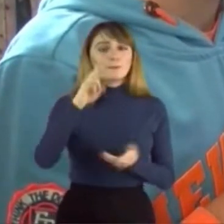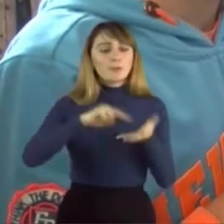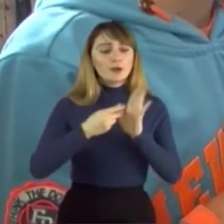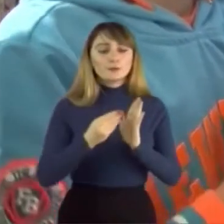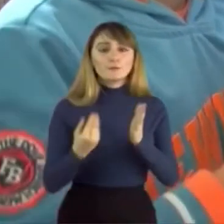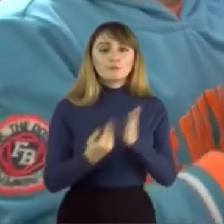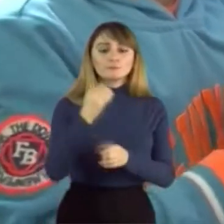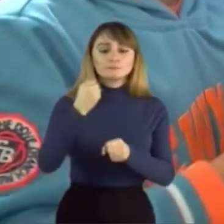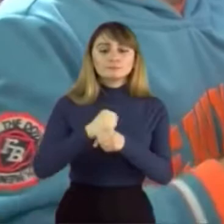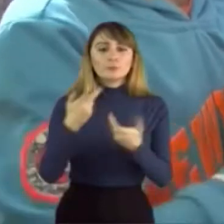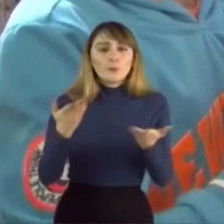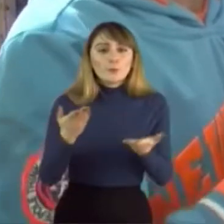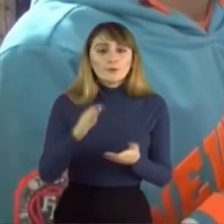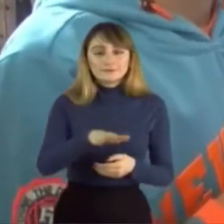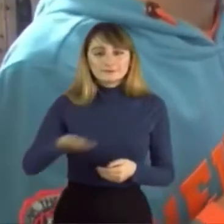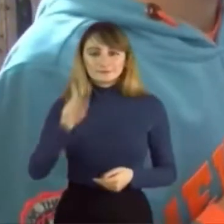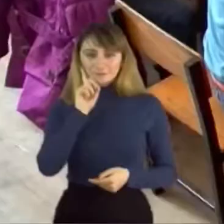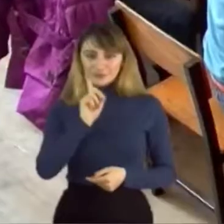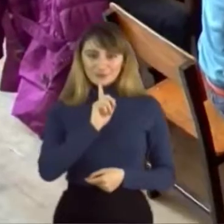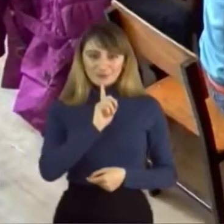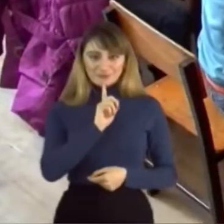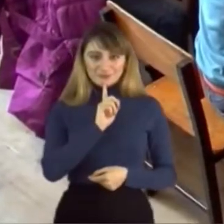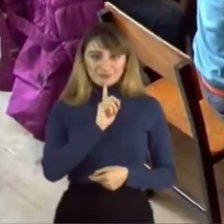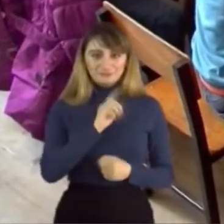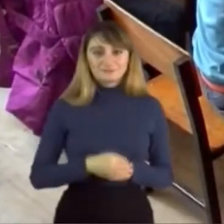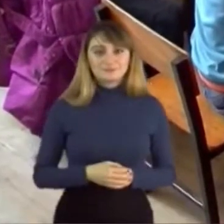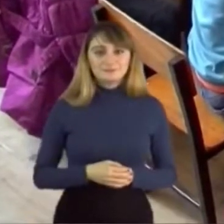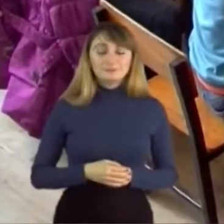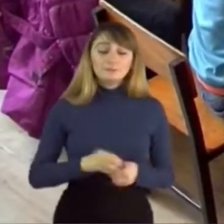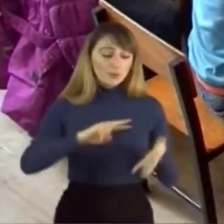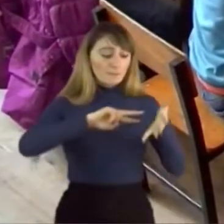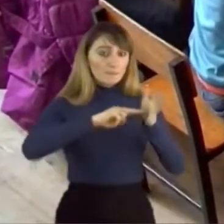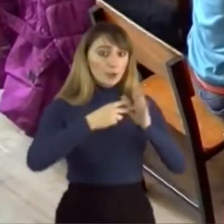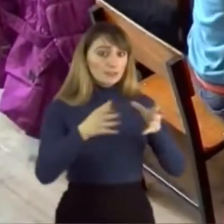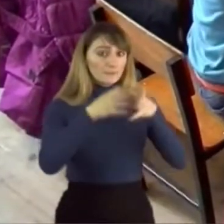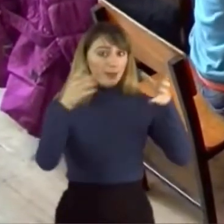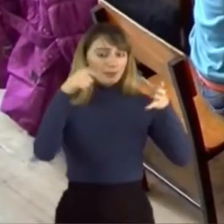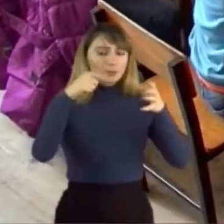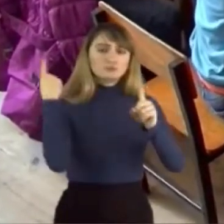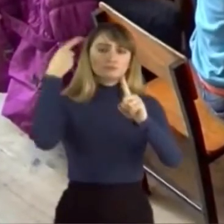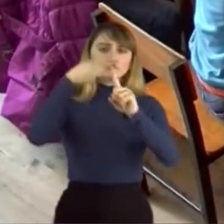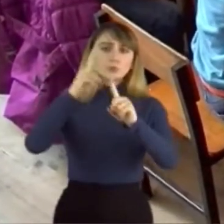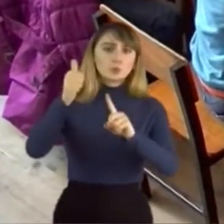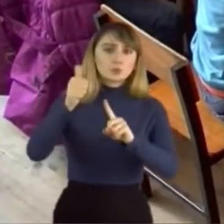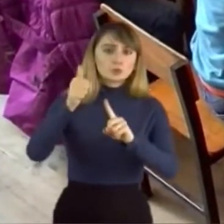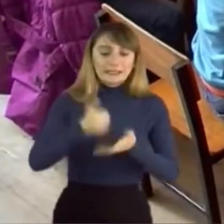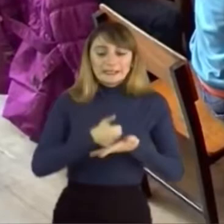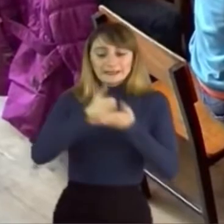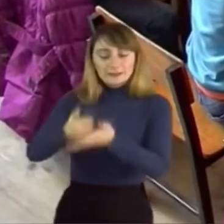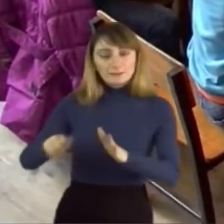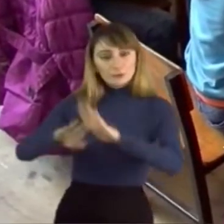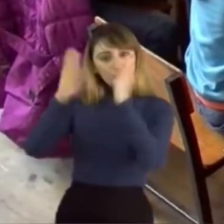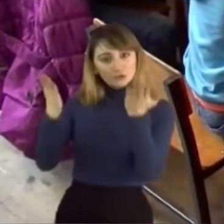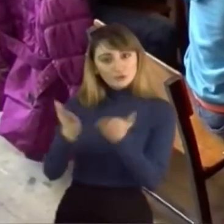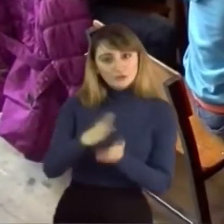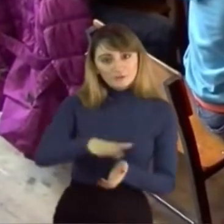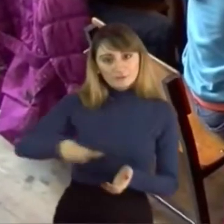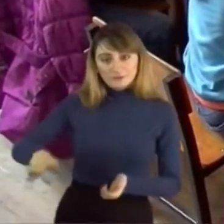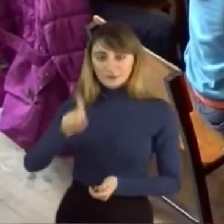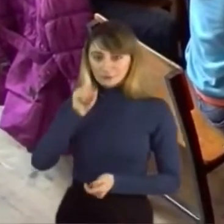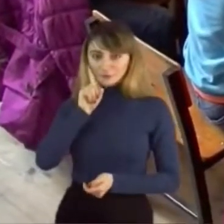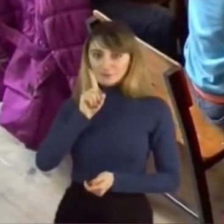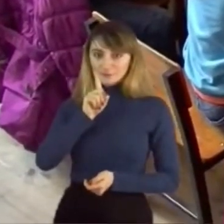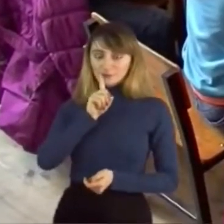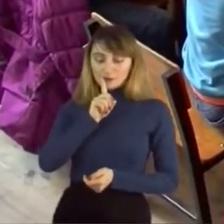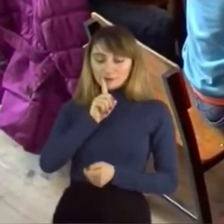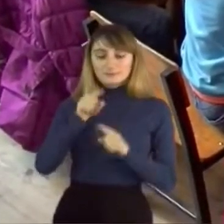fëmijët që nuk dëgjojnë. Ky projekt ka për objektiv kryesor të lehtësoj procesin interaktiv të mësimdhënjes në Institutin e nxënësve